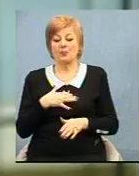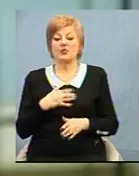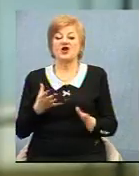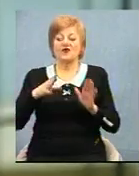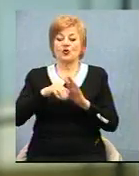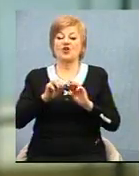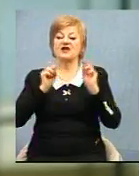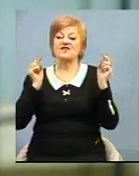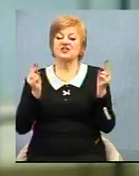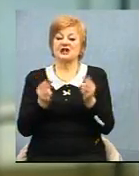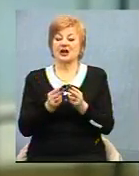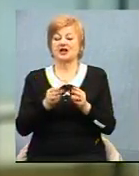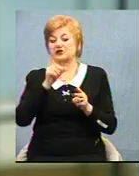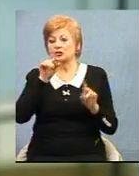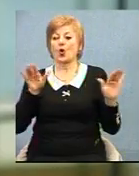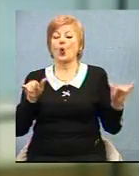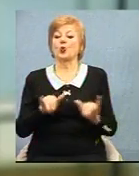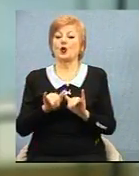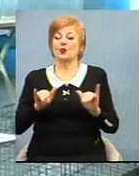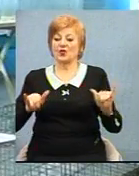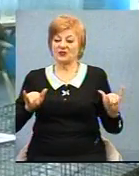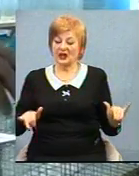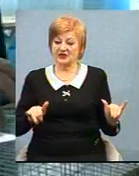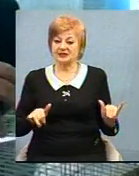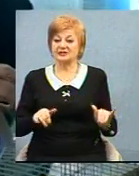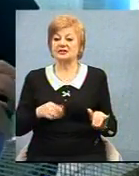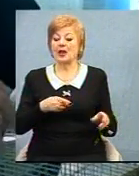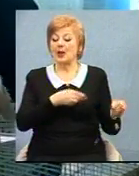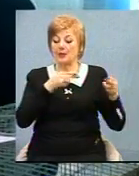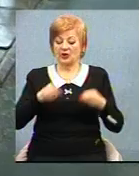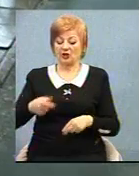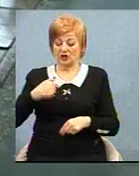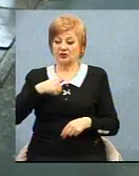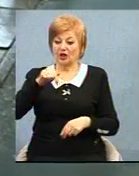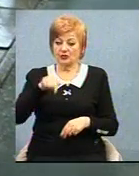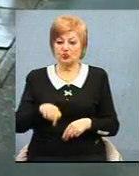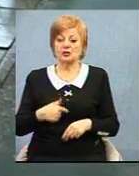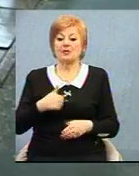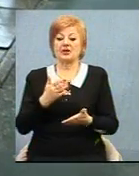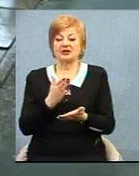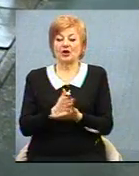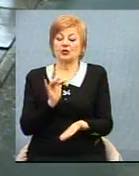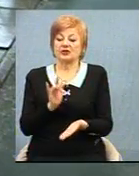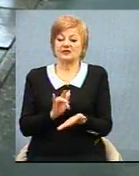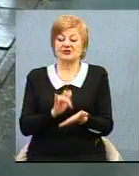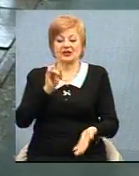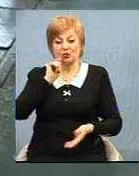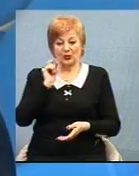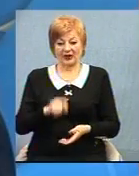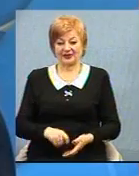Федерацію високольотного голубівництва безкружного. Їдуть до нас, да, бо ми знаходимося у центрі